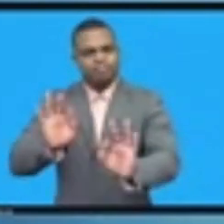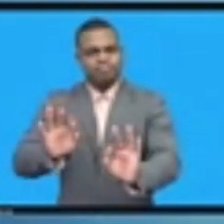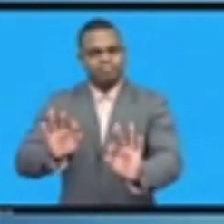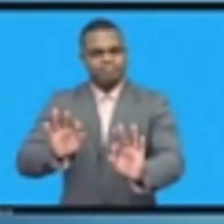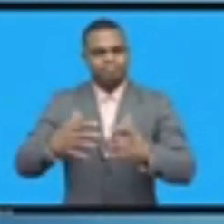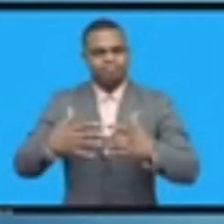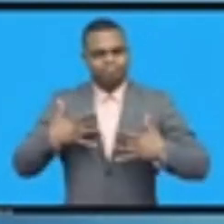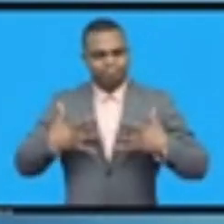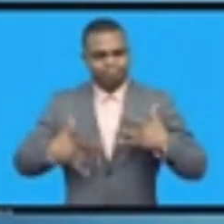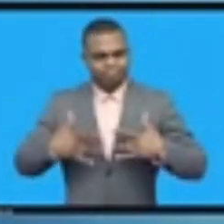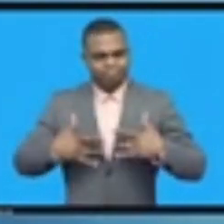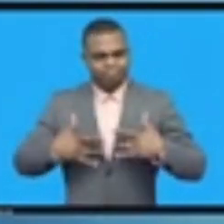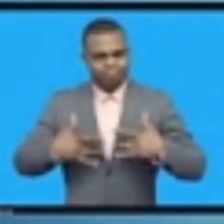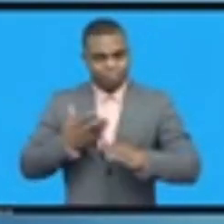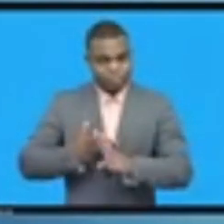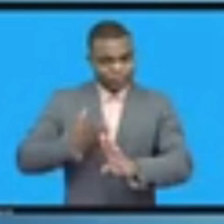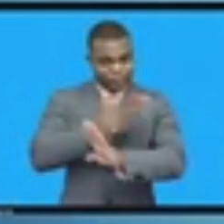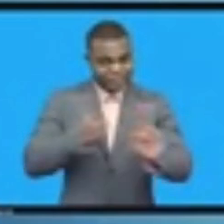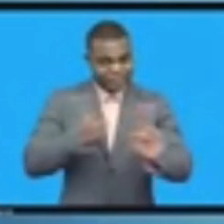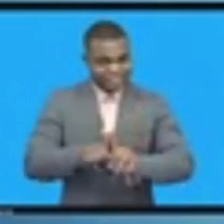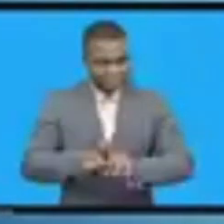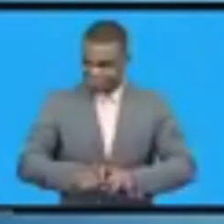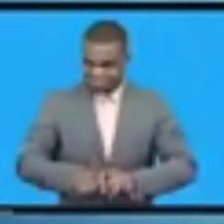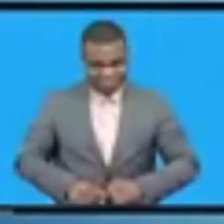我们马上就要开始了，